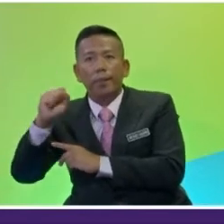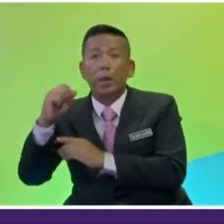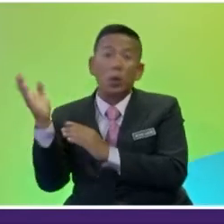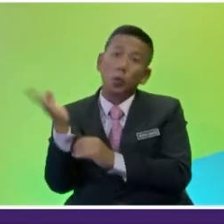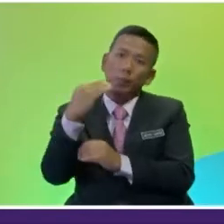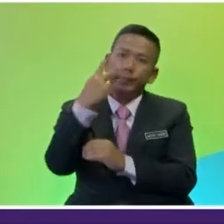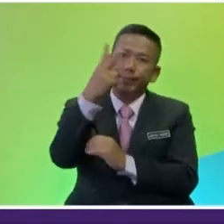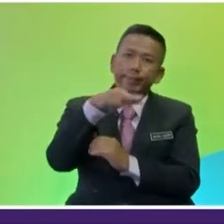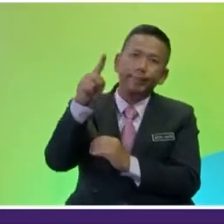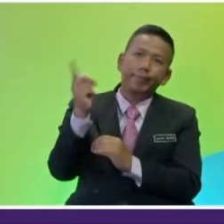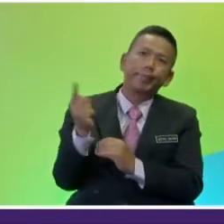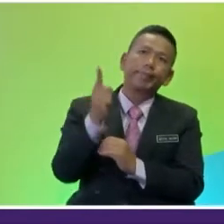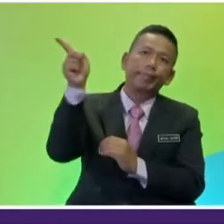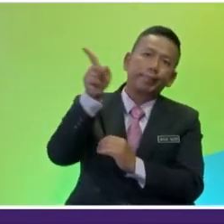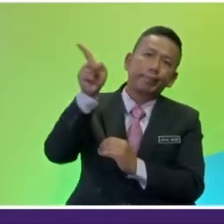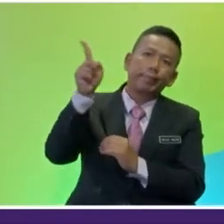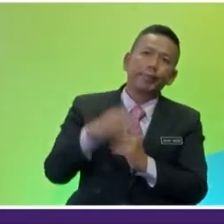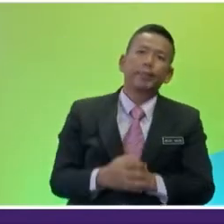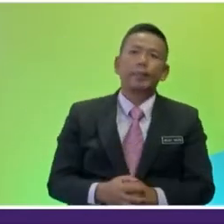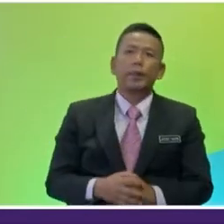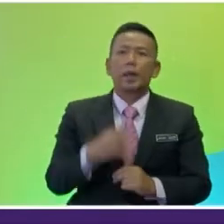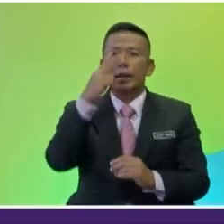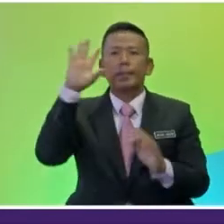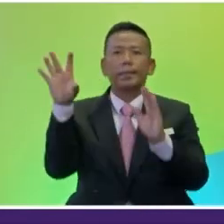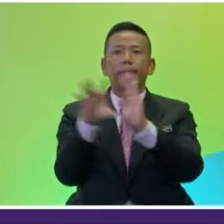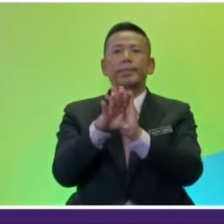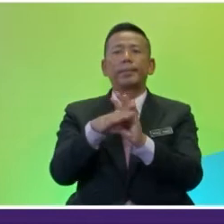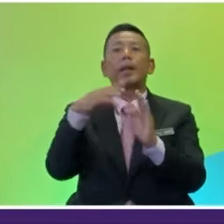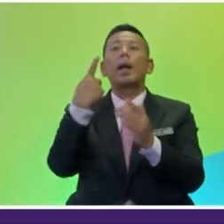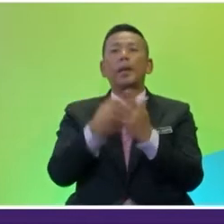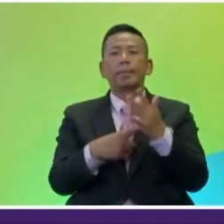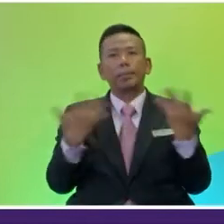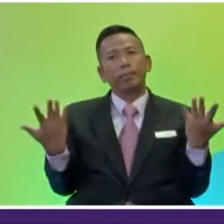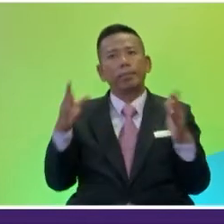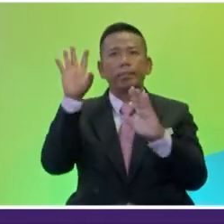seterusnya untuk lihat gambar boleh ini adalah gambar-gambar